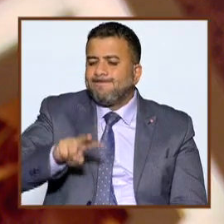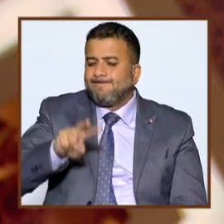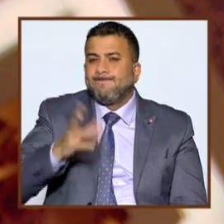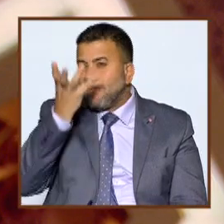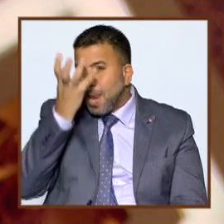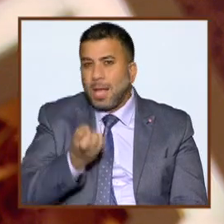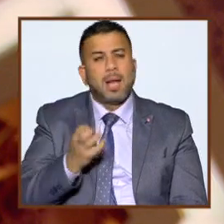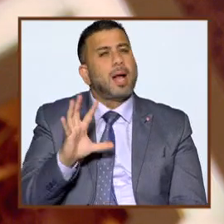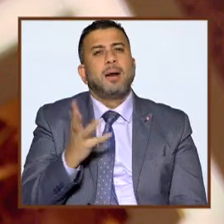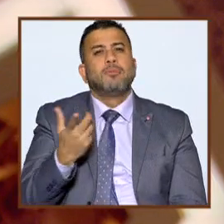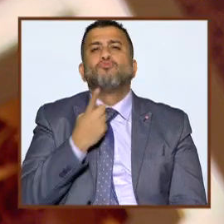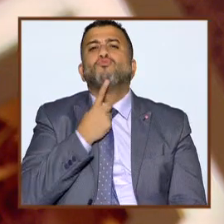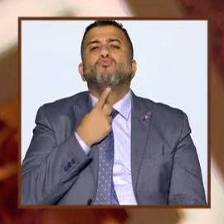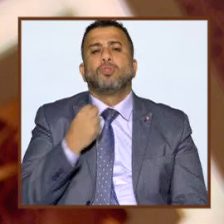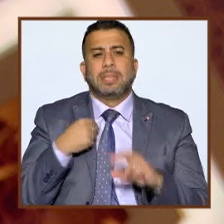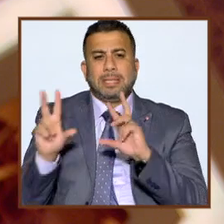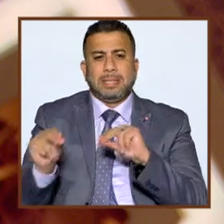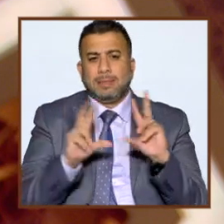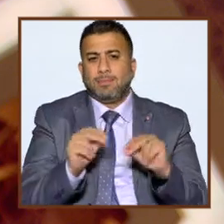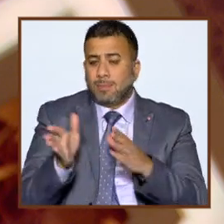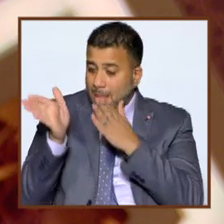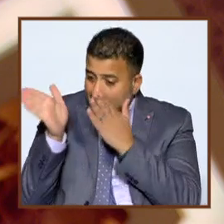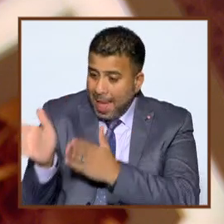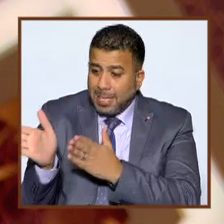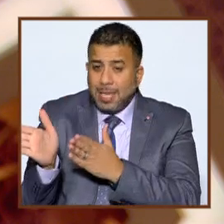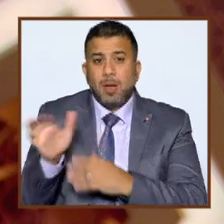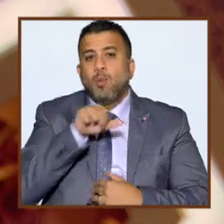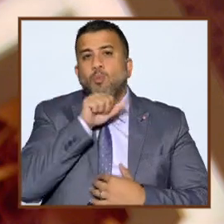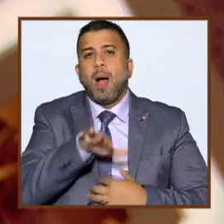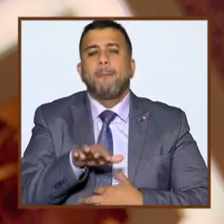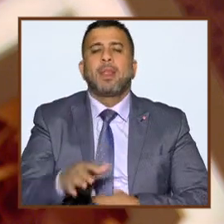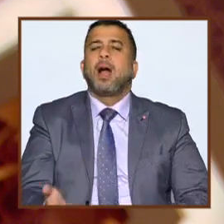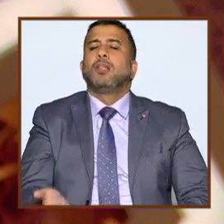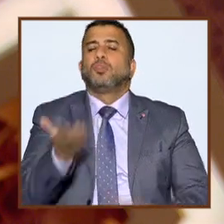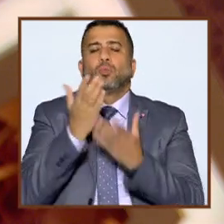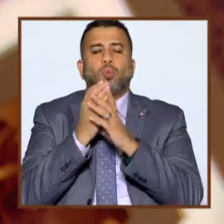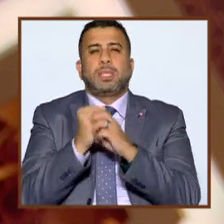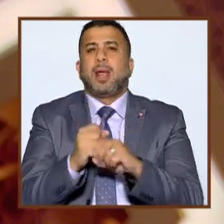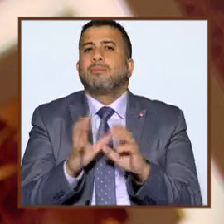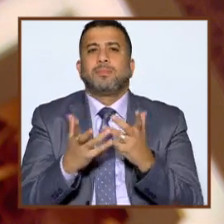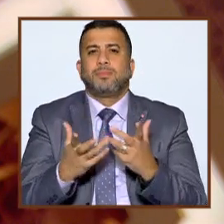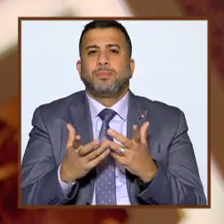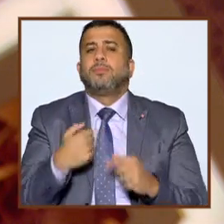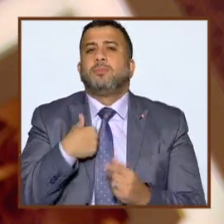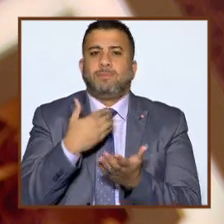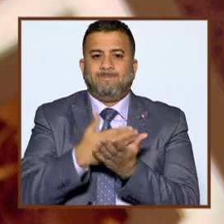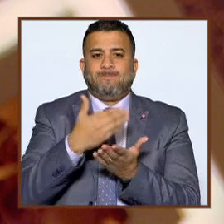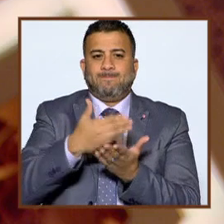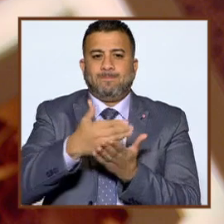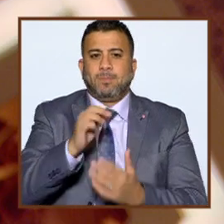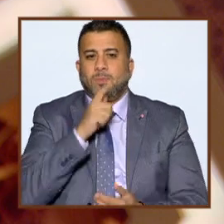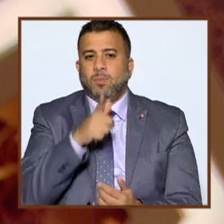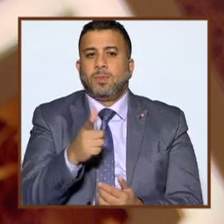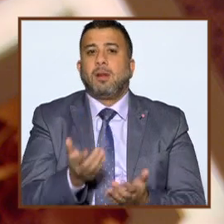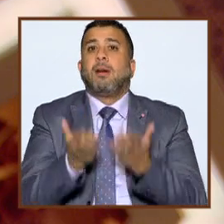في الليل، لأني حابة أن أكون على هدي النبي صلى الله عليه وسلم. أم محمد بارك الله فيك ورضي الله